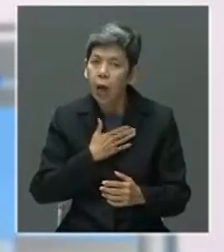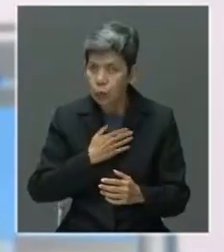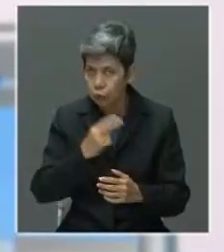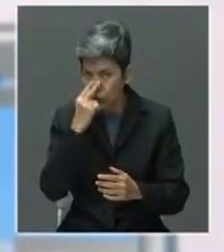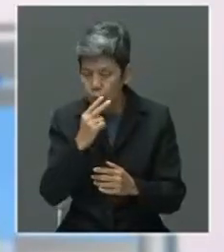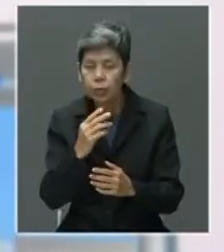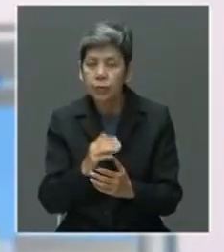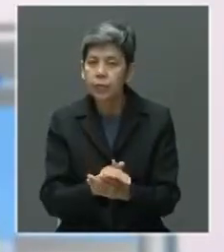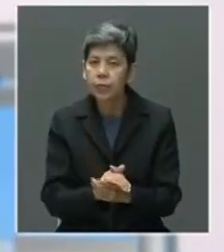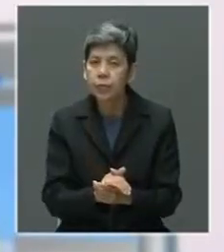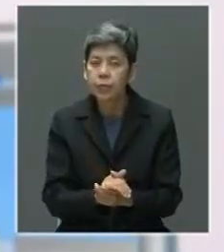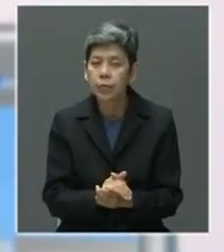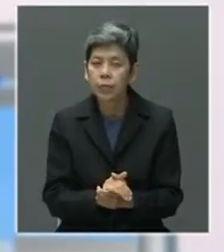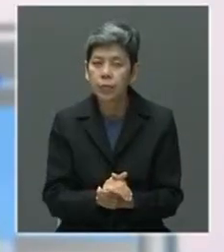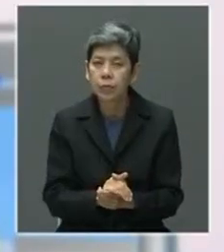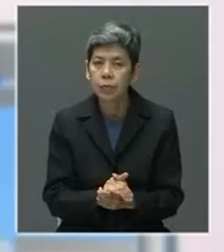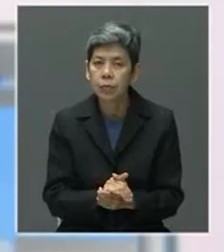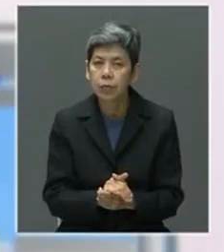ธวัชชัยปูนครับ